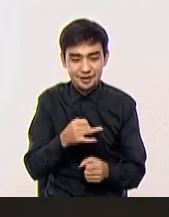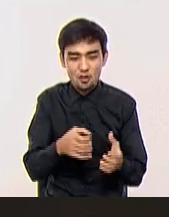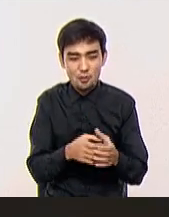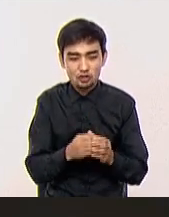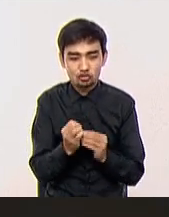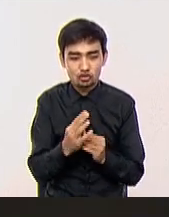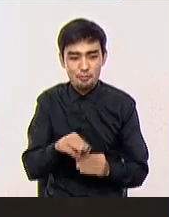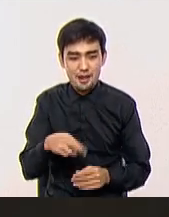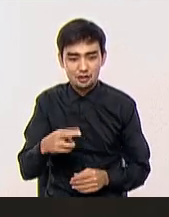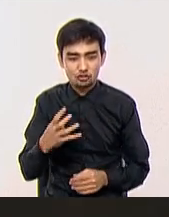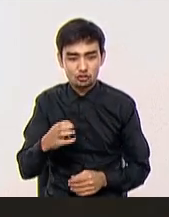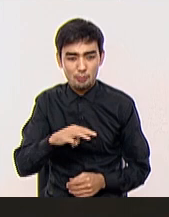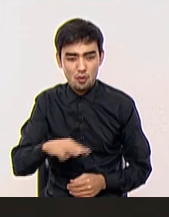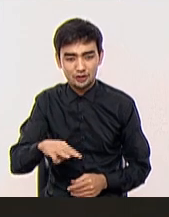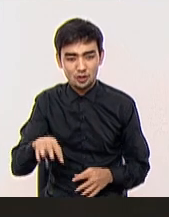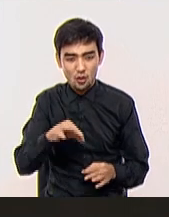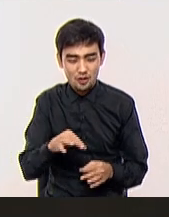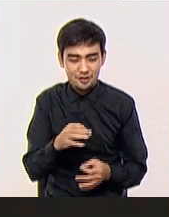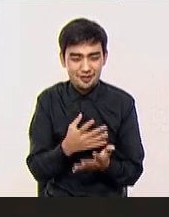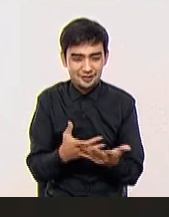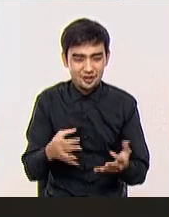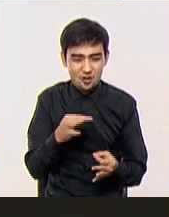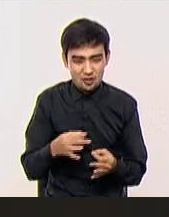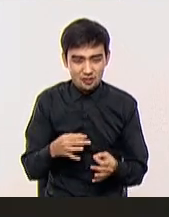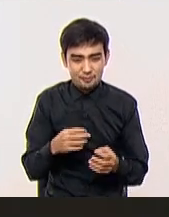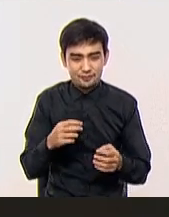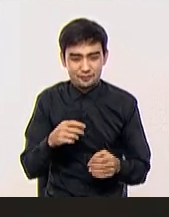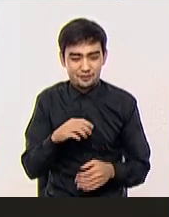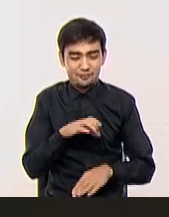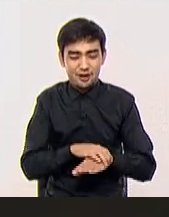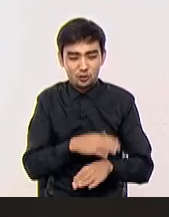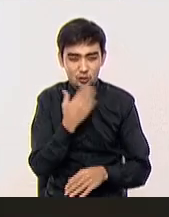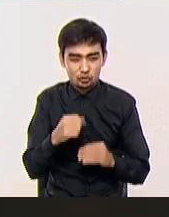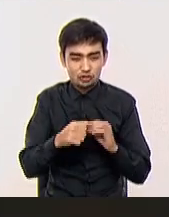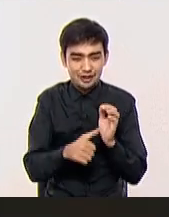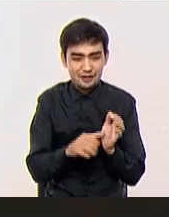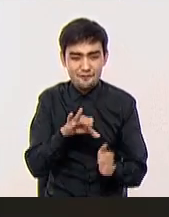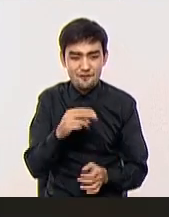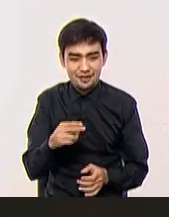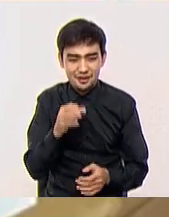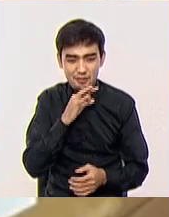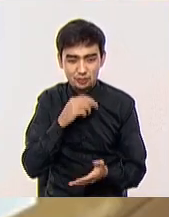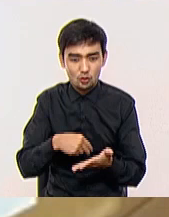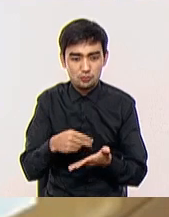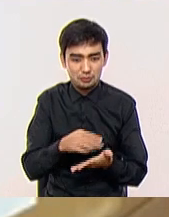14 миллиард 400 миллион теңгеге клиникалық әсері дәлелденбеген 16 түрлі препаратты сатып алған.